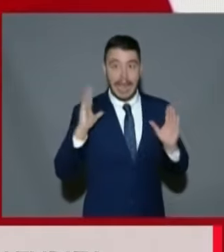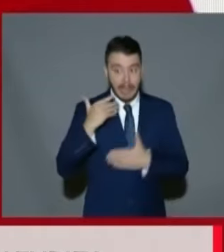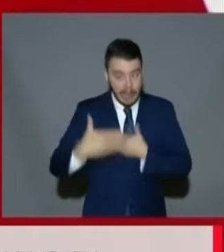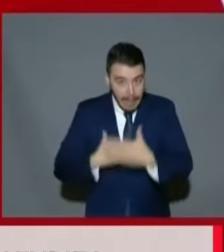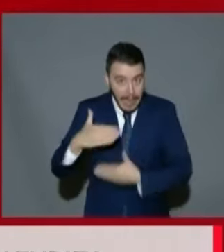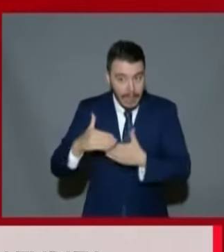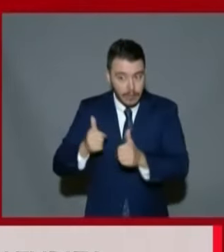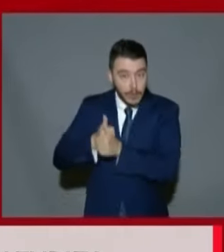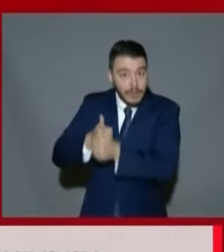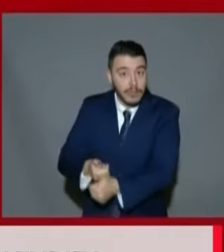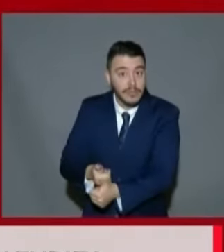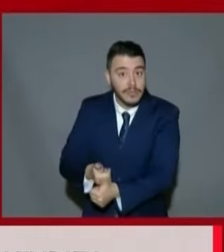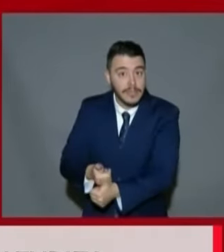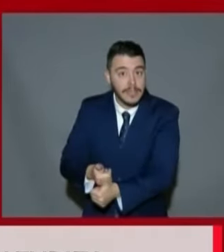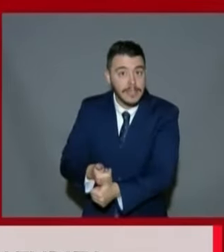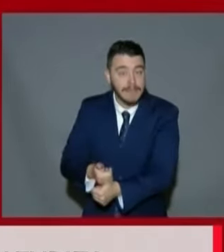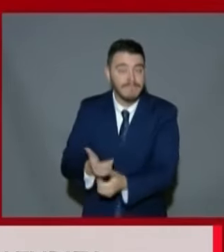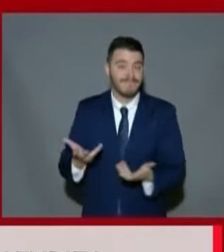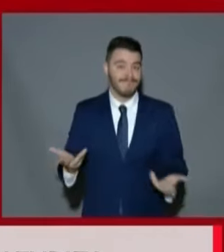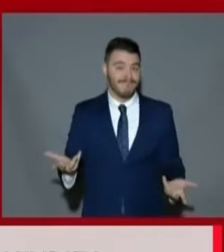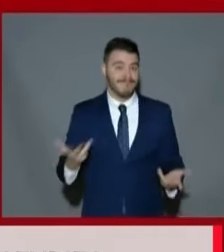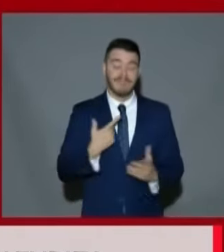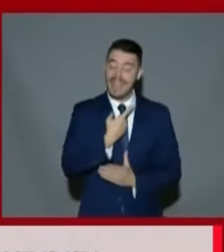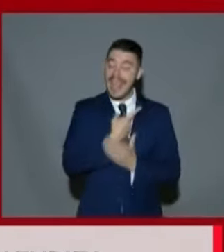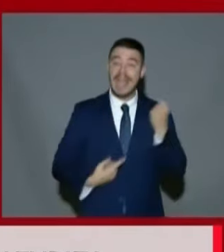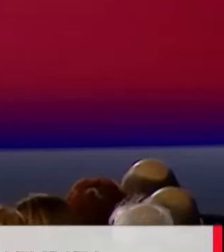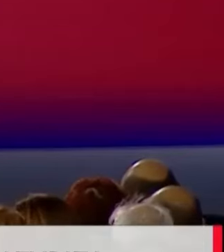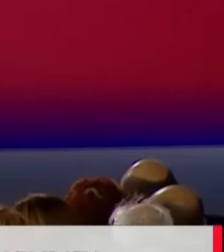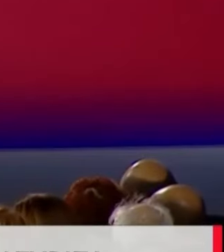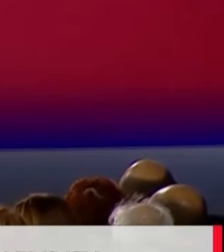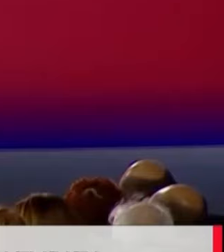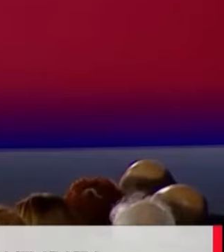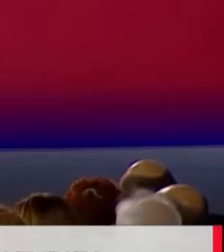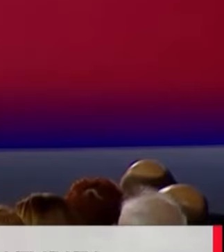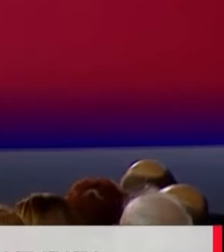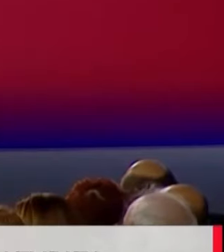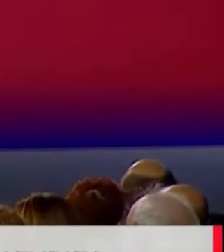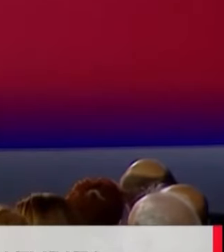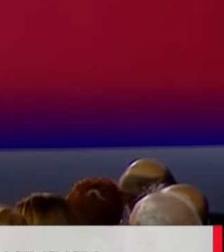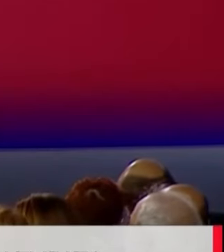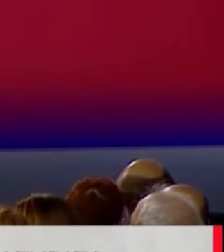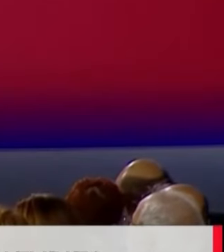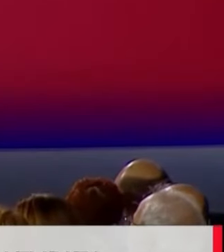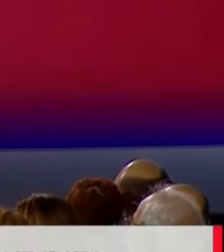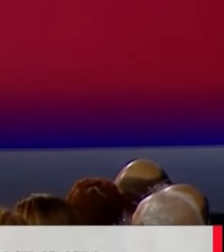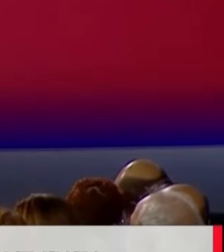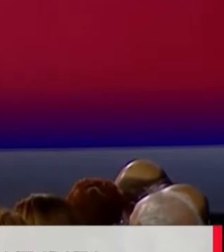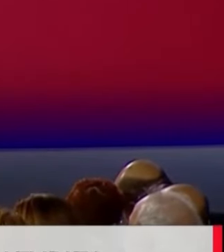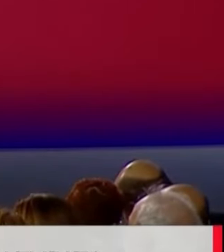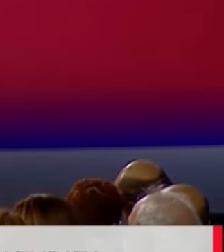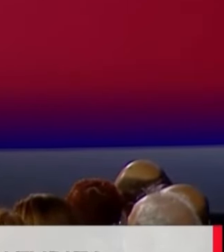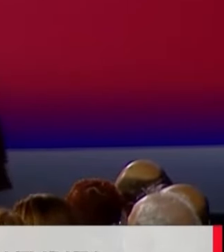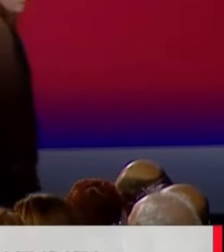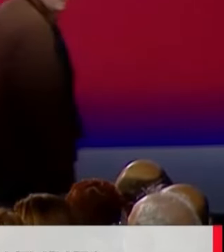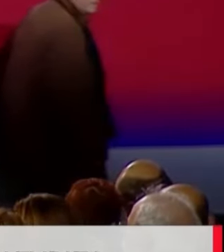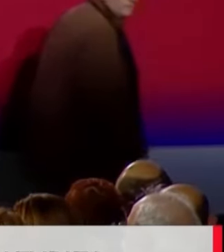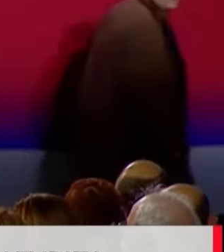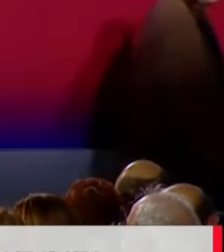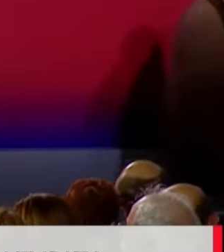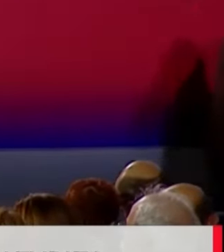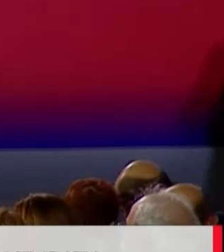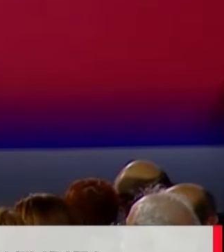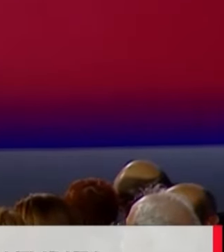Ακόμα ένα πετραδάκι στην έλλειψη αξιοπιστίας. Ο Αλέκος Φλαμπουράρης, ο στενότερος συνεργάτης του Αλέξη Τσίπρα, στην ολιγόλεπτη ομιλία